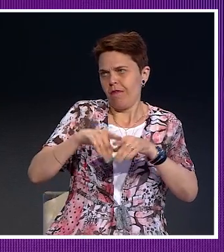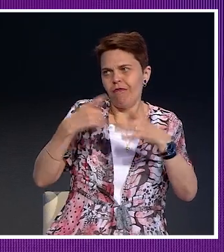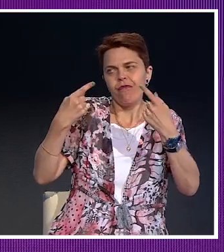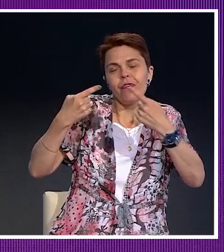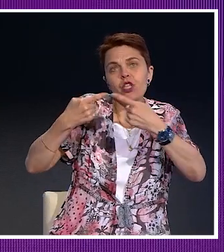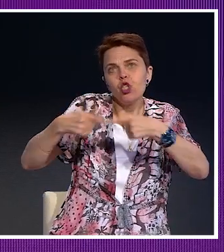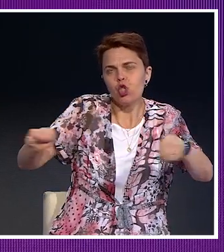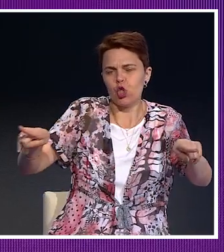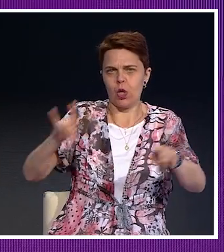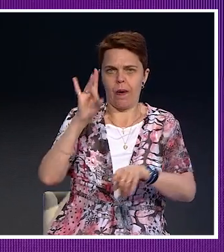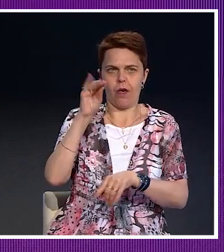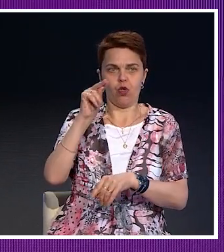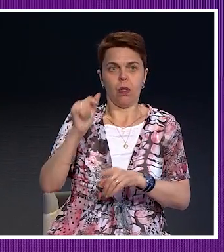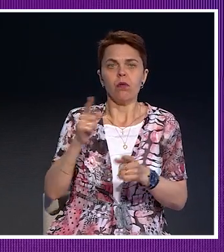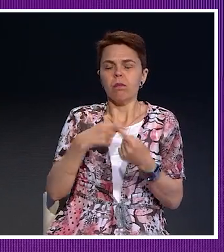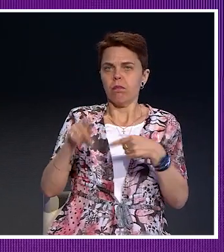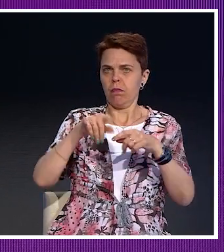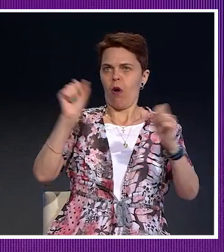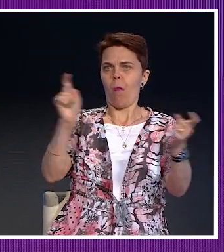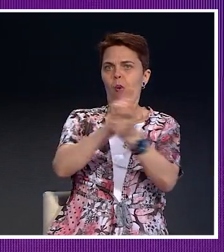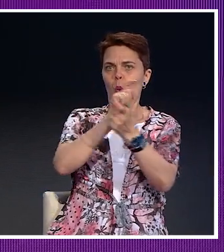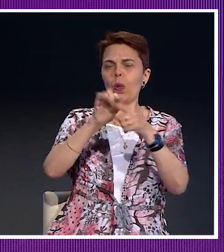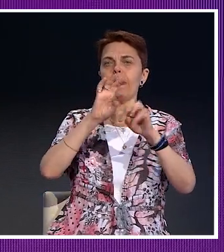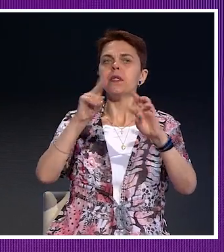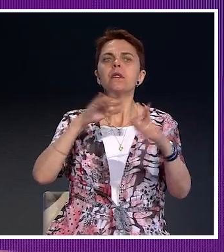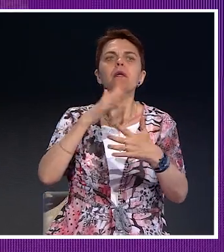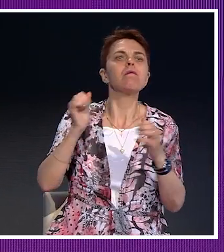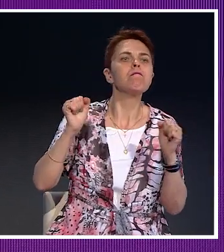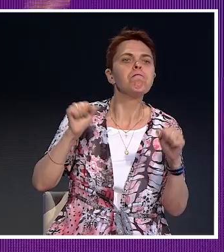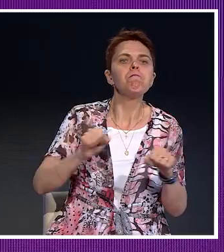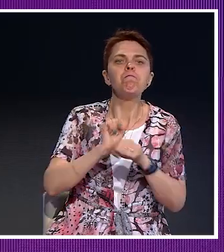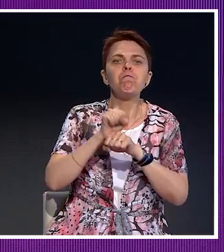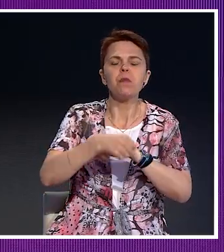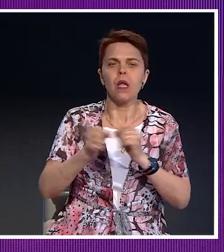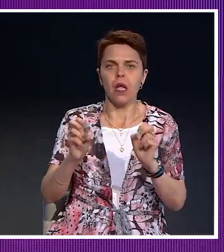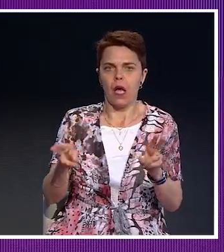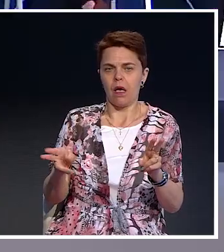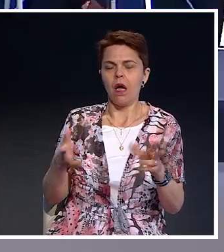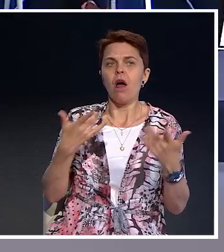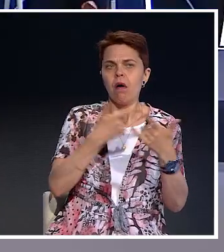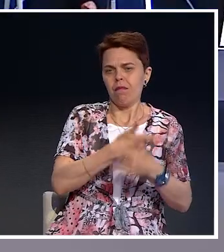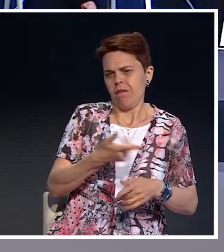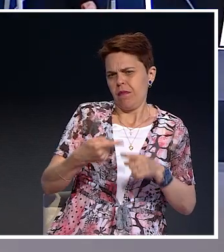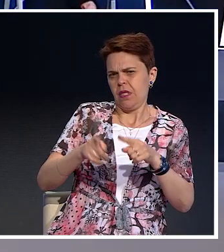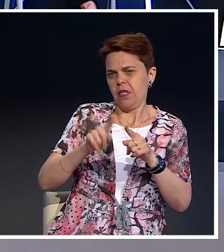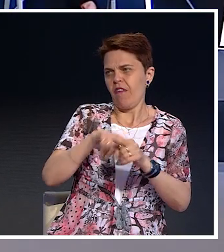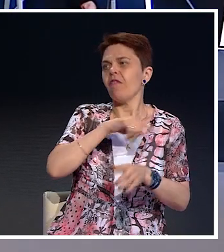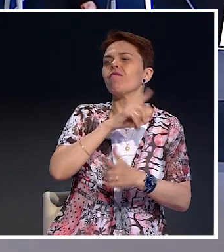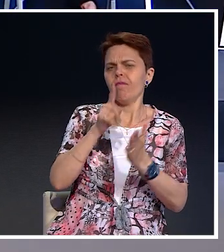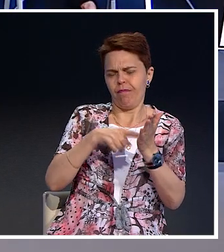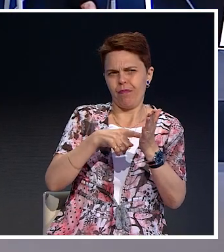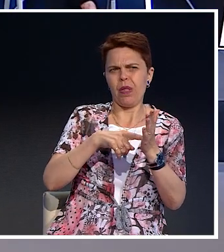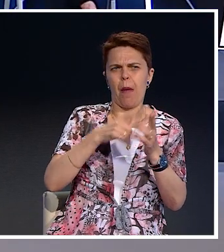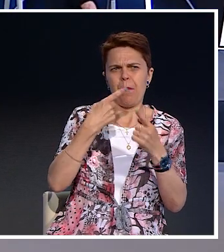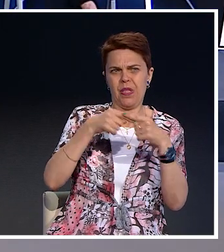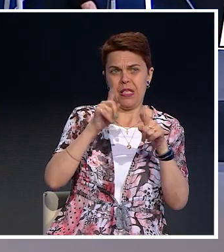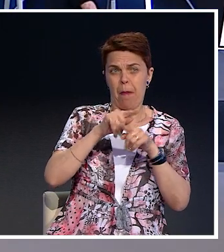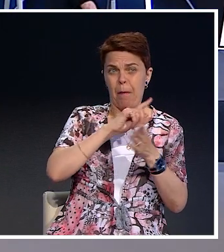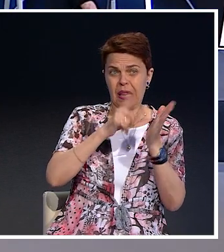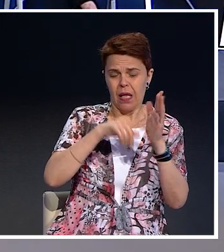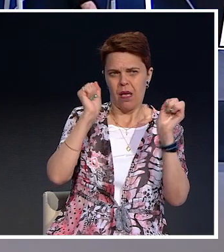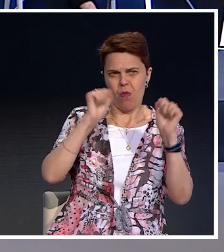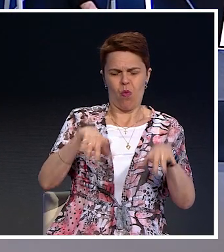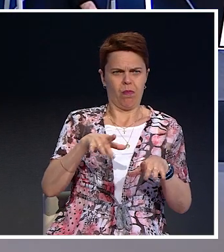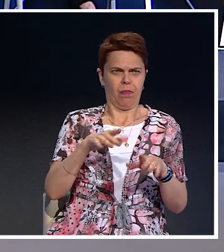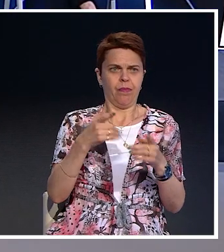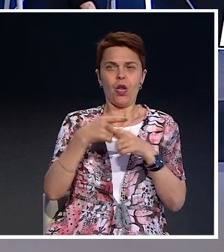речах. Але як з цим боротися? Я думаю, що кожна з нас добре знає відповідь на це питання. Ми з пані